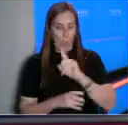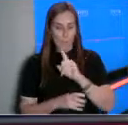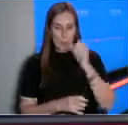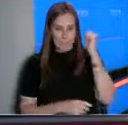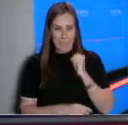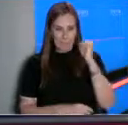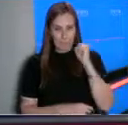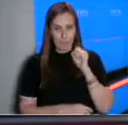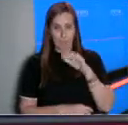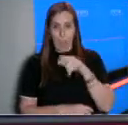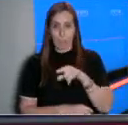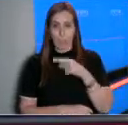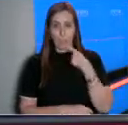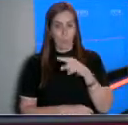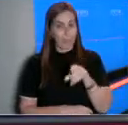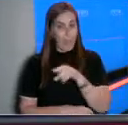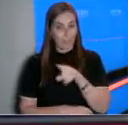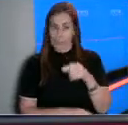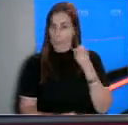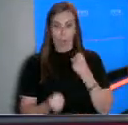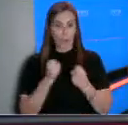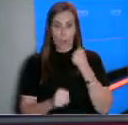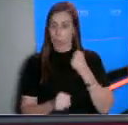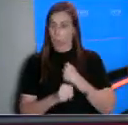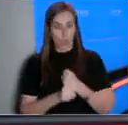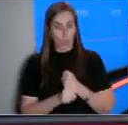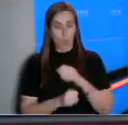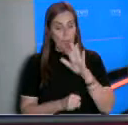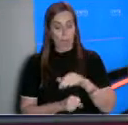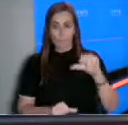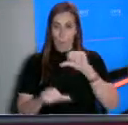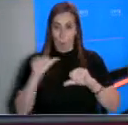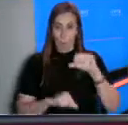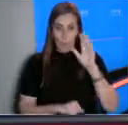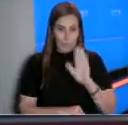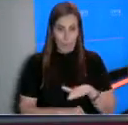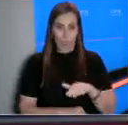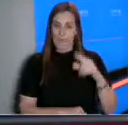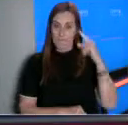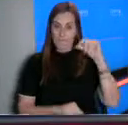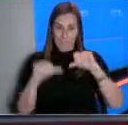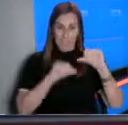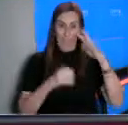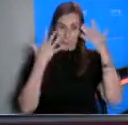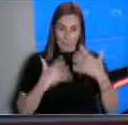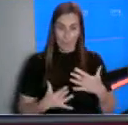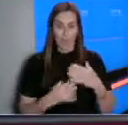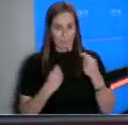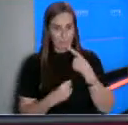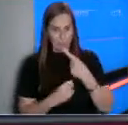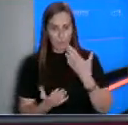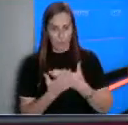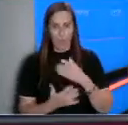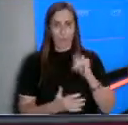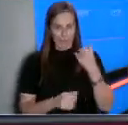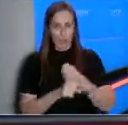מקומית, כן? שגם דאגה להגיד להם כמה זה קשה לעשות, גם ביולוגיה, גם פיזיקה, גם מתמטיקה. תכף נדבר על העובדה